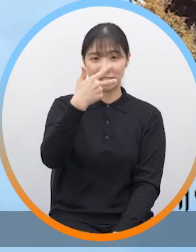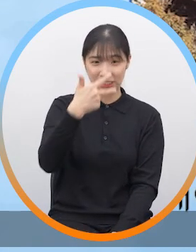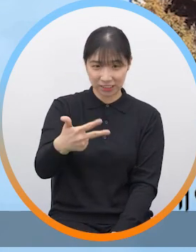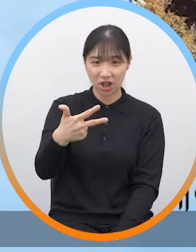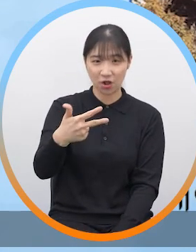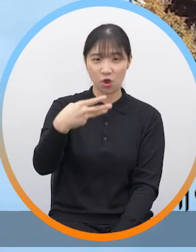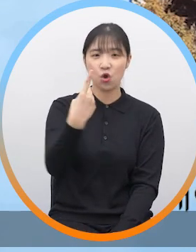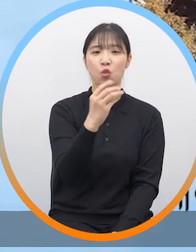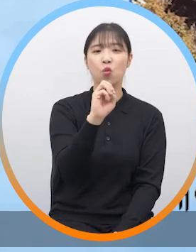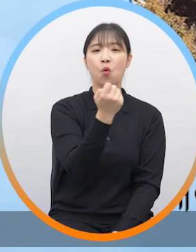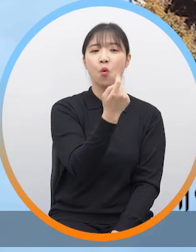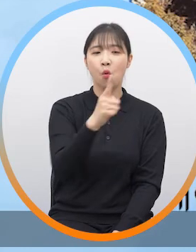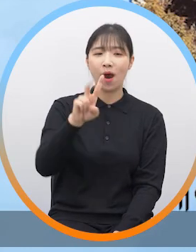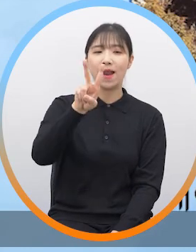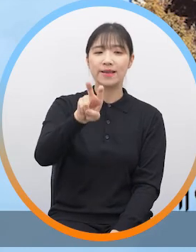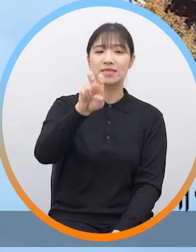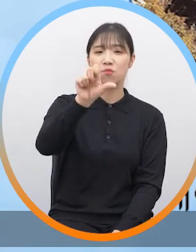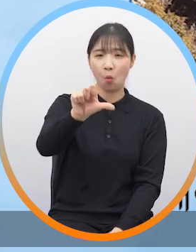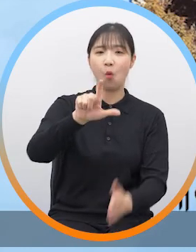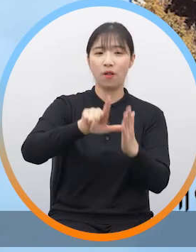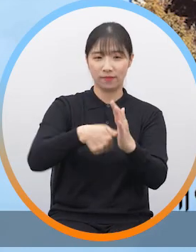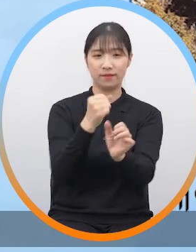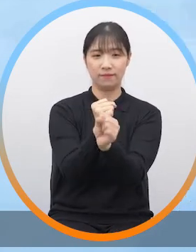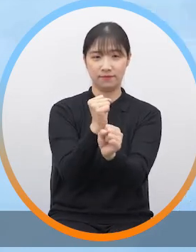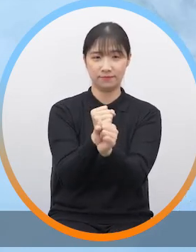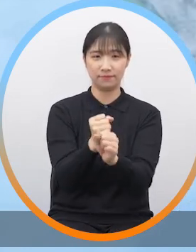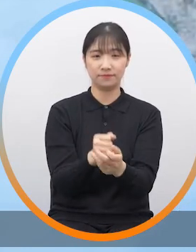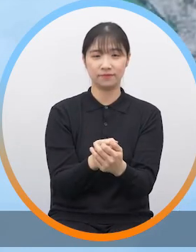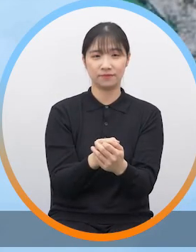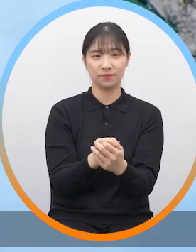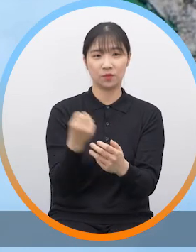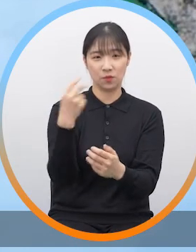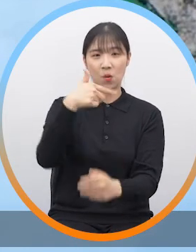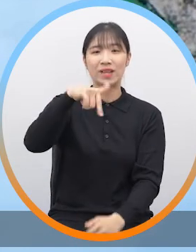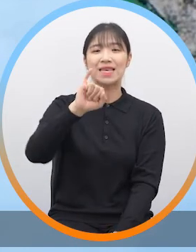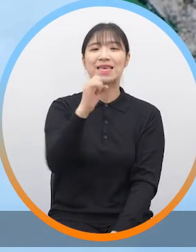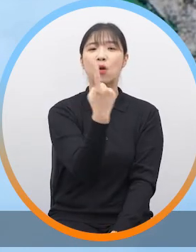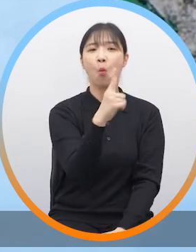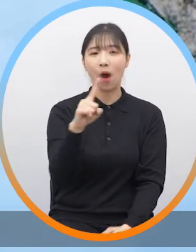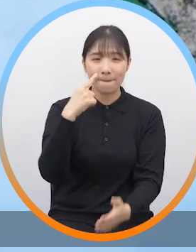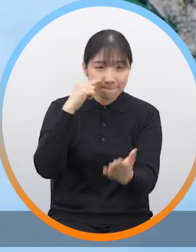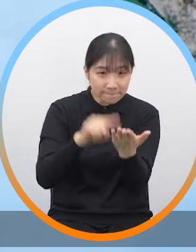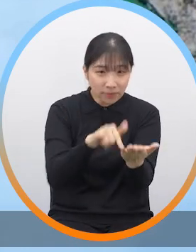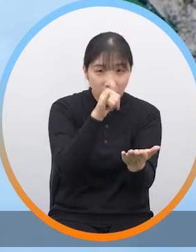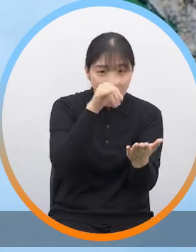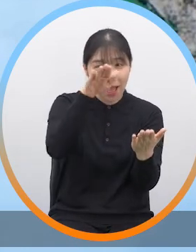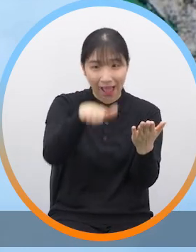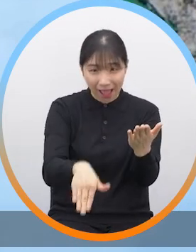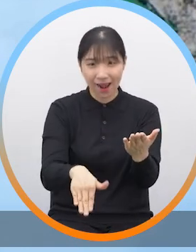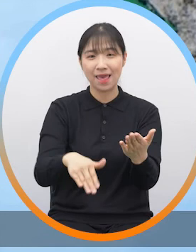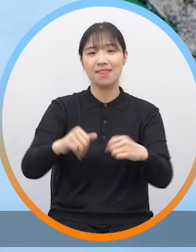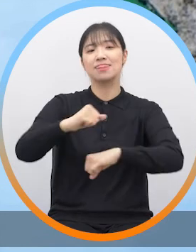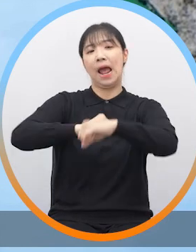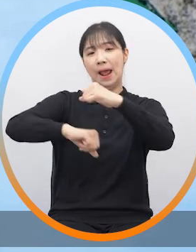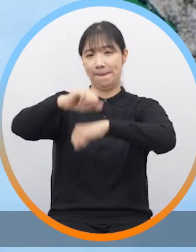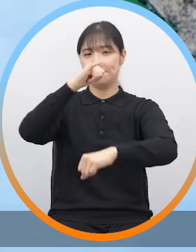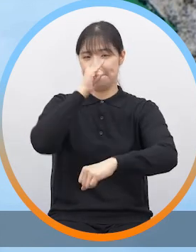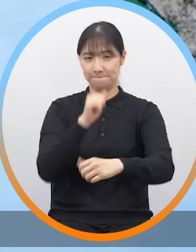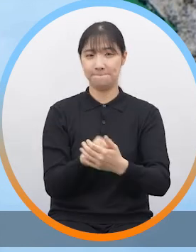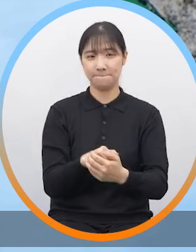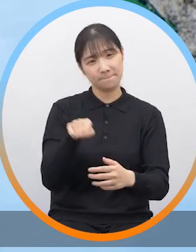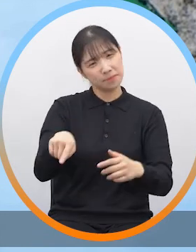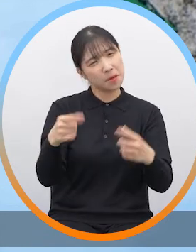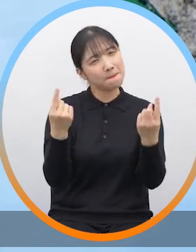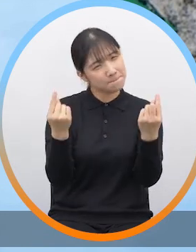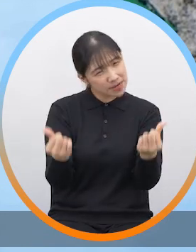1007년 통화 25년에 만들어졌다고 합니다. 그럼 기와가 발견이 됐어요. 또 그 아래에 보면 탑이 있습니다.